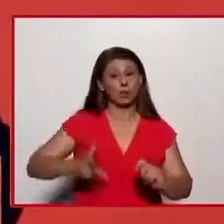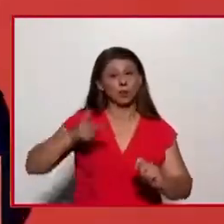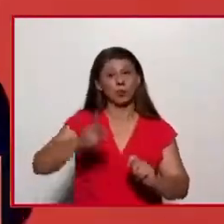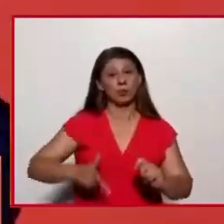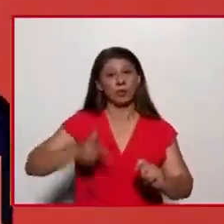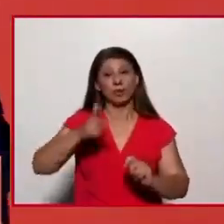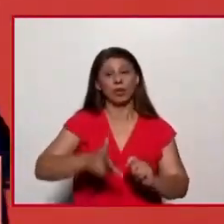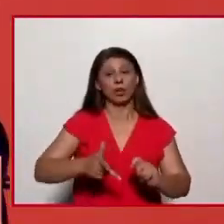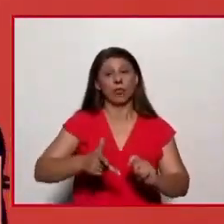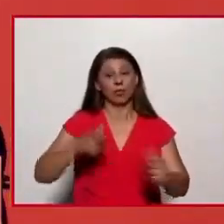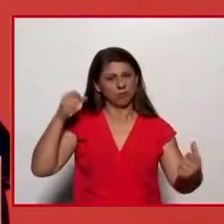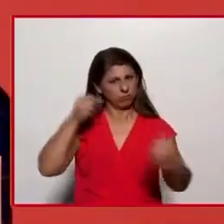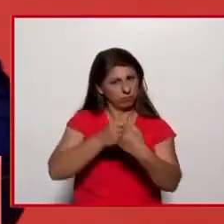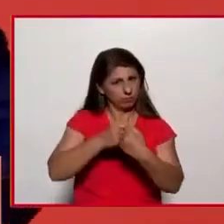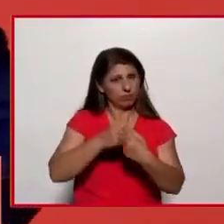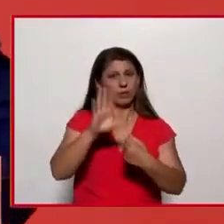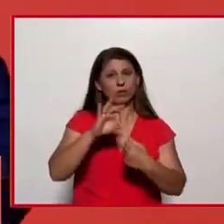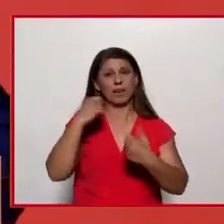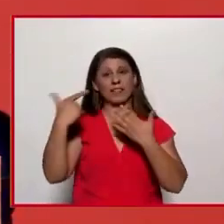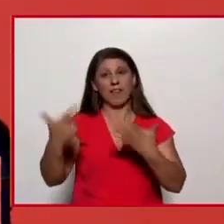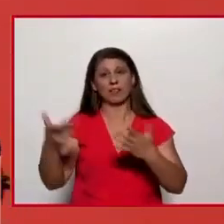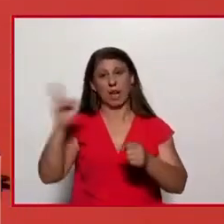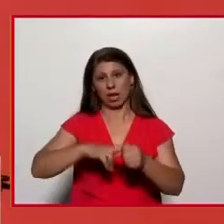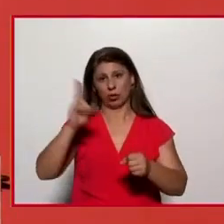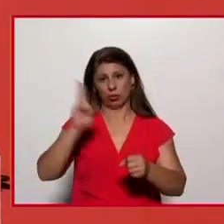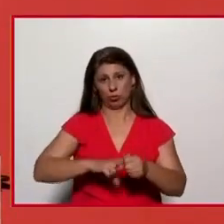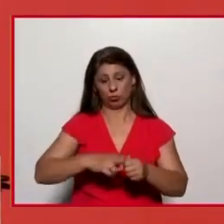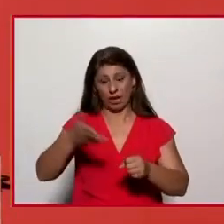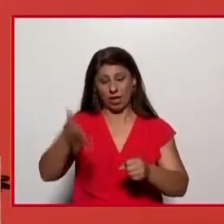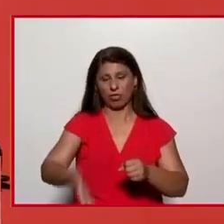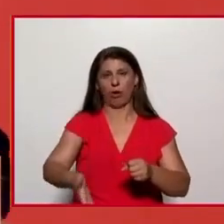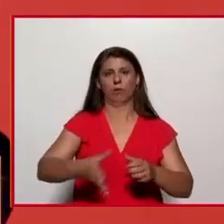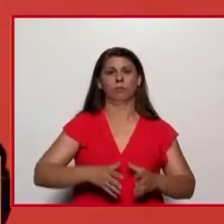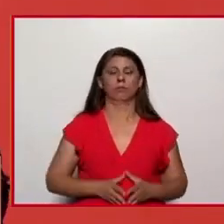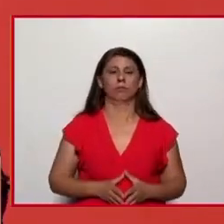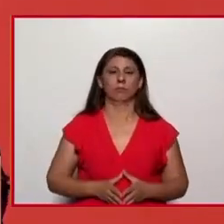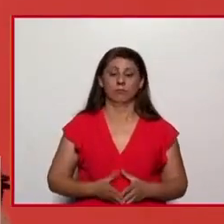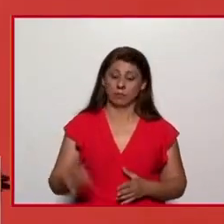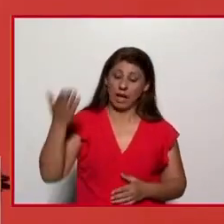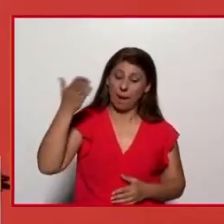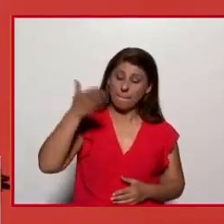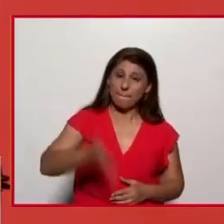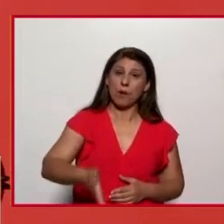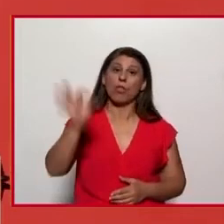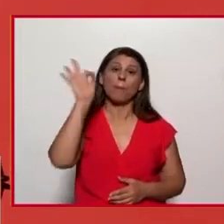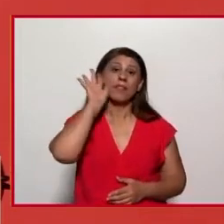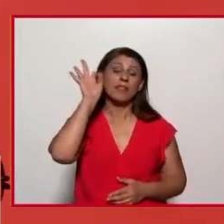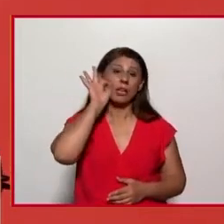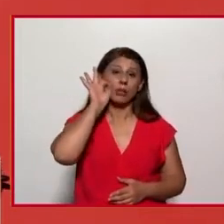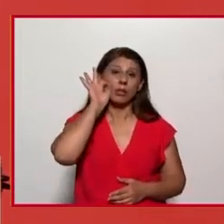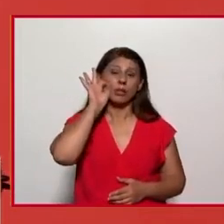των Τεμπών με τους 57 νεκρούς να είναι εδώ. Και από εδώ, από τη